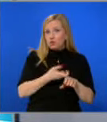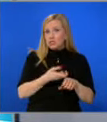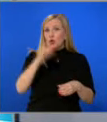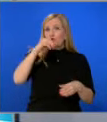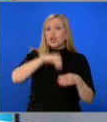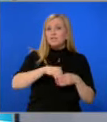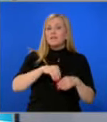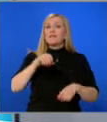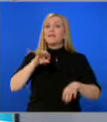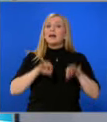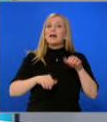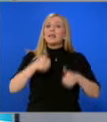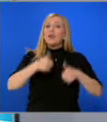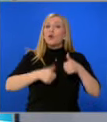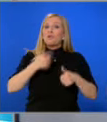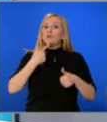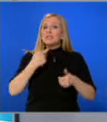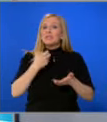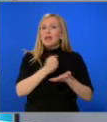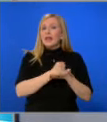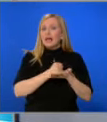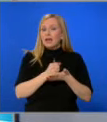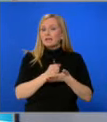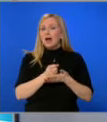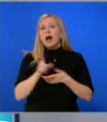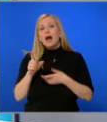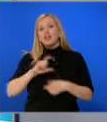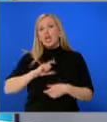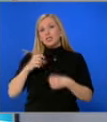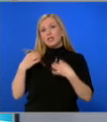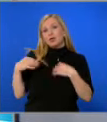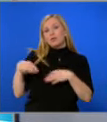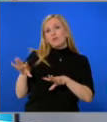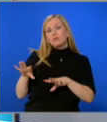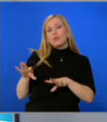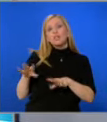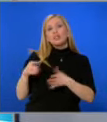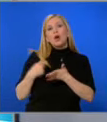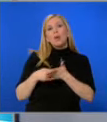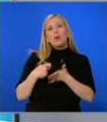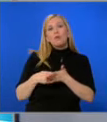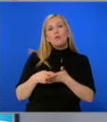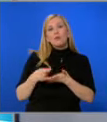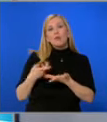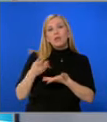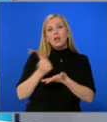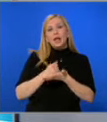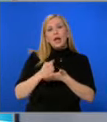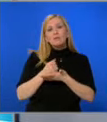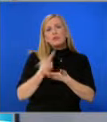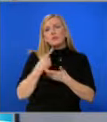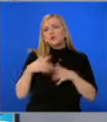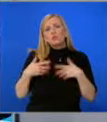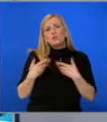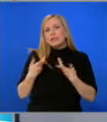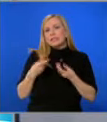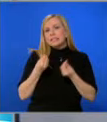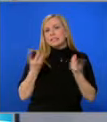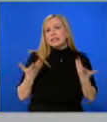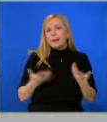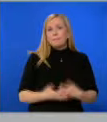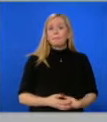в същото време да освободиш частните болници да си купуват лекарства на каквито решат цени и да ги плаща здравната каса. Тоест, важно парите